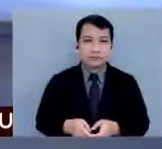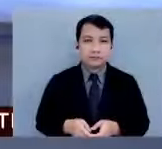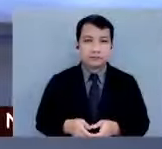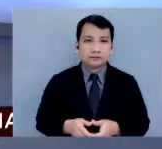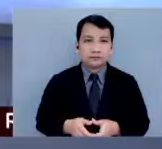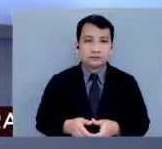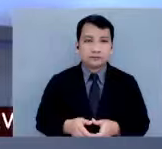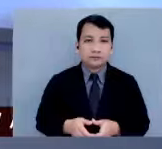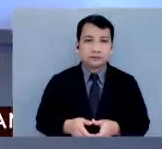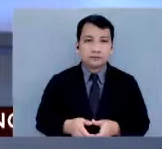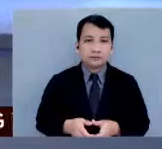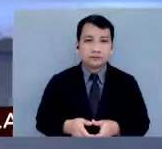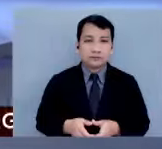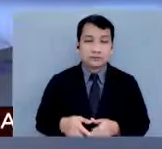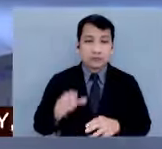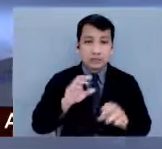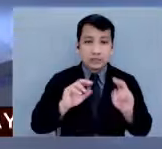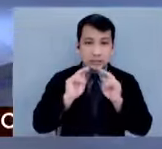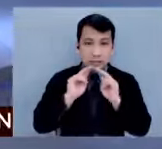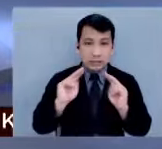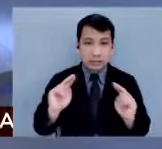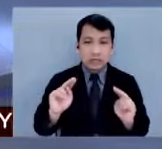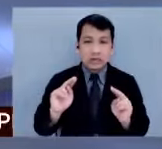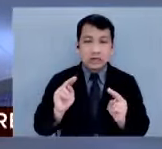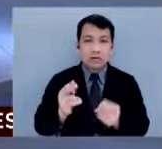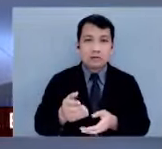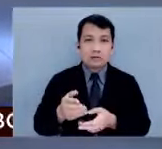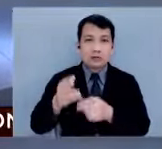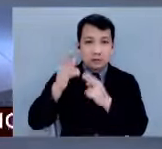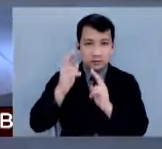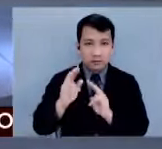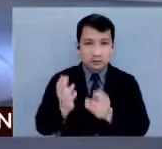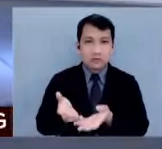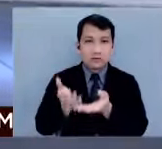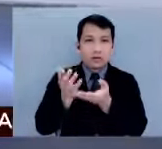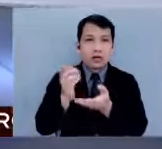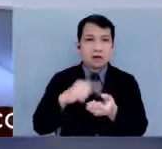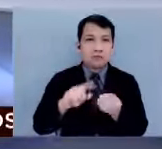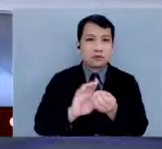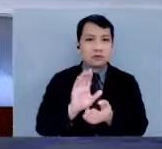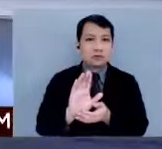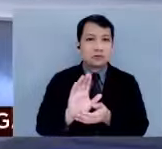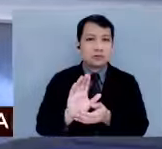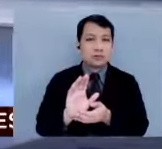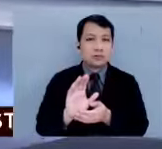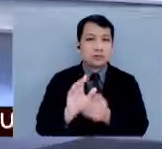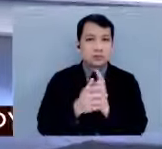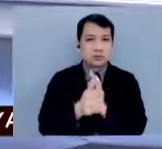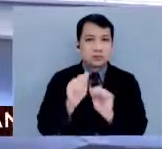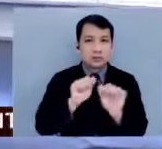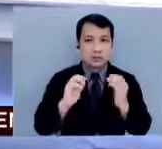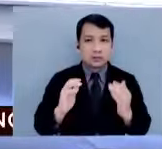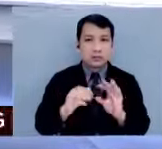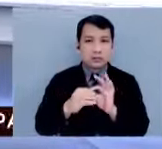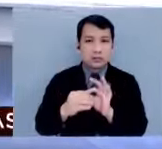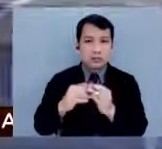Showbiz Tonight na tayo. Nagbigay pugay kay Jacqueline Jose ang talent management agency niya ngayong